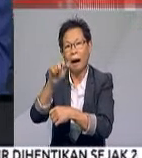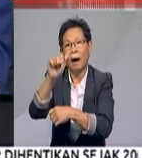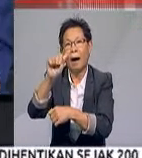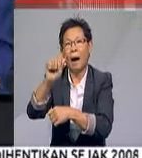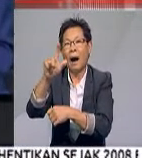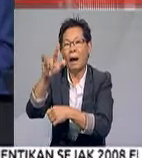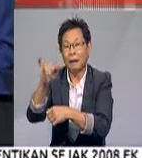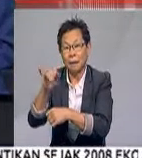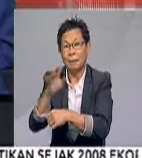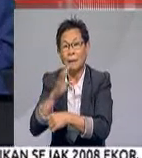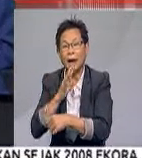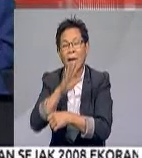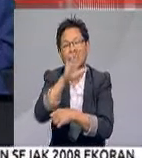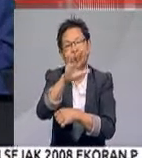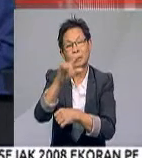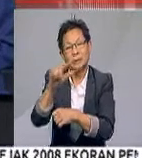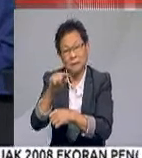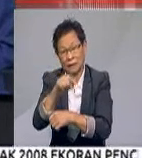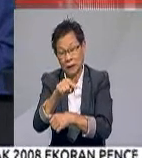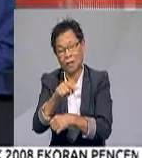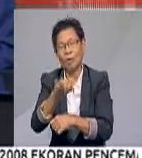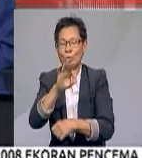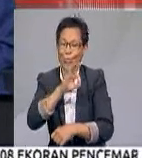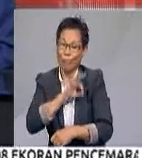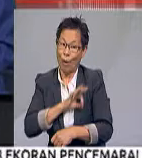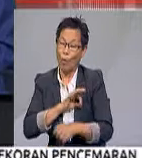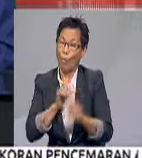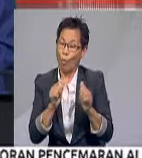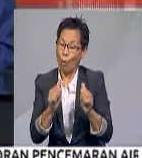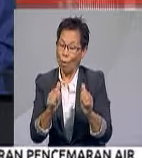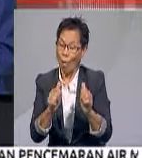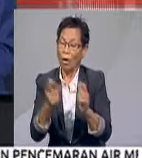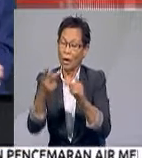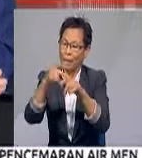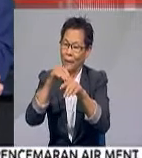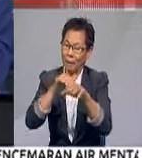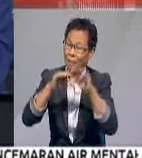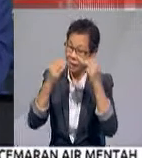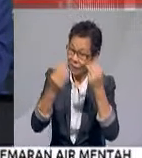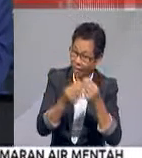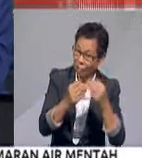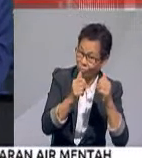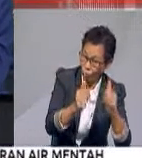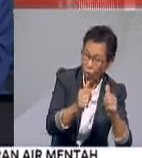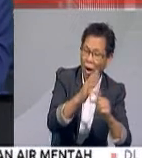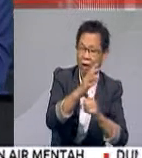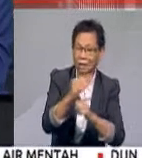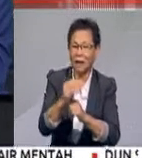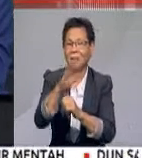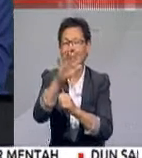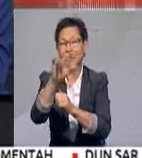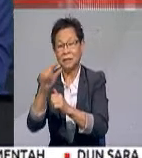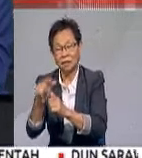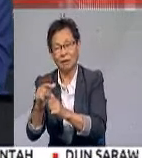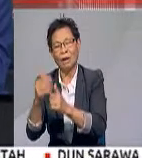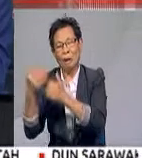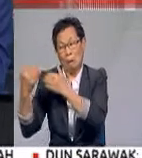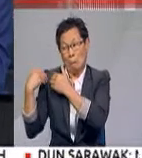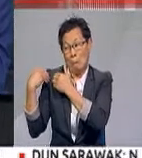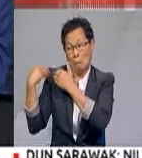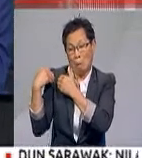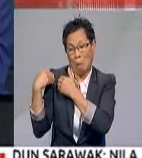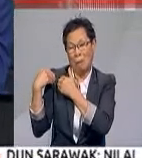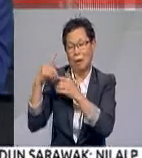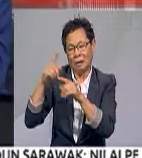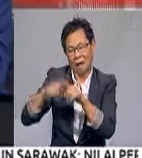Muhammad Yunus, 5G bukan sahaja memberi manfaat besar khususnya kepada masyarakat, malah memainkan peranan dalam